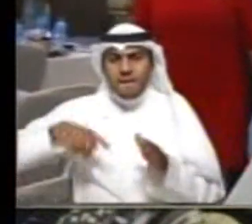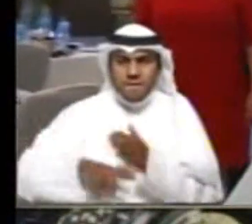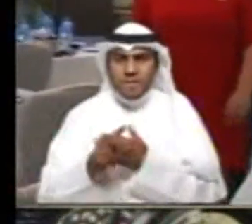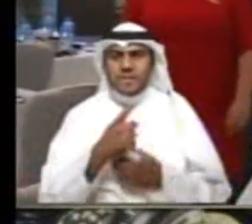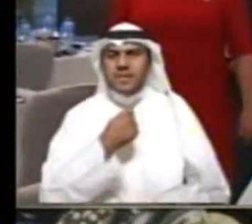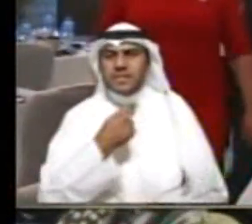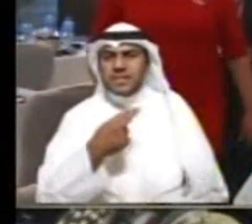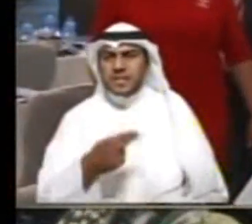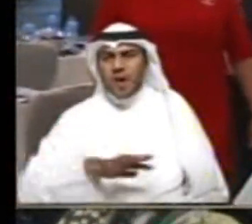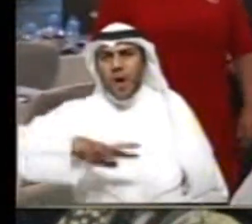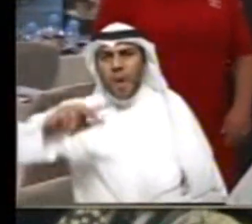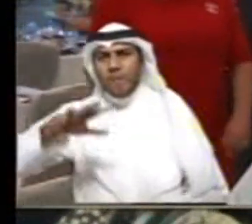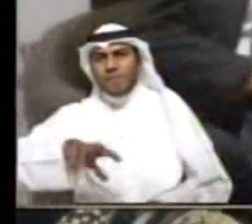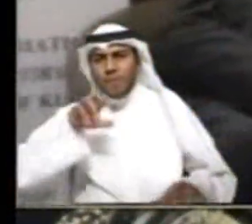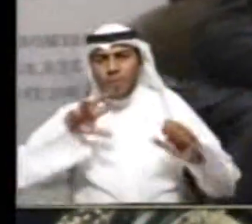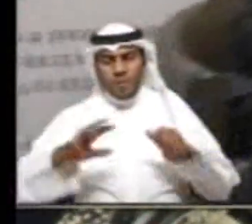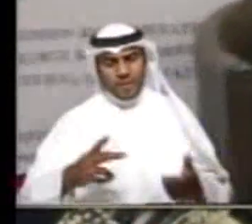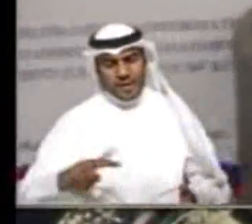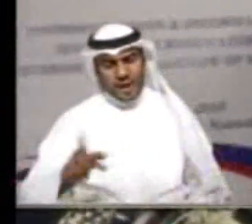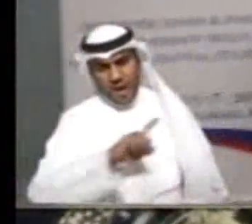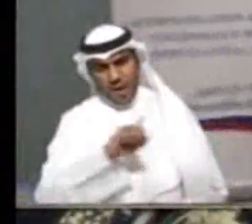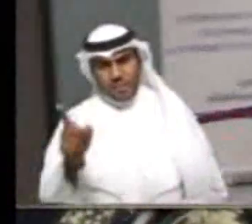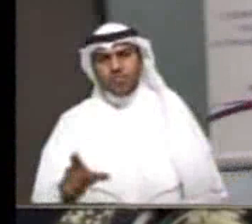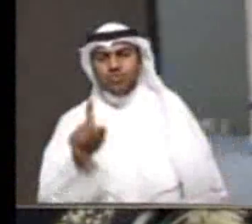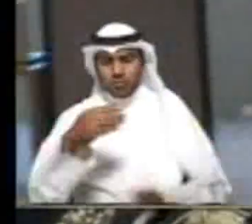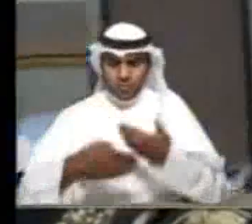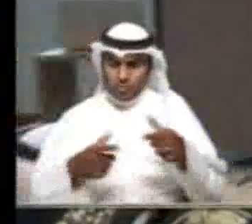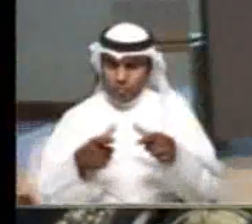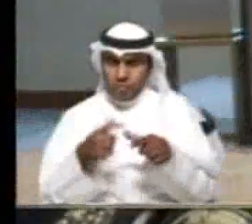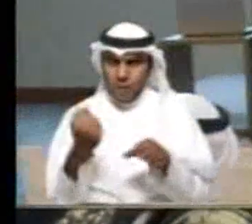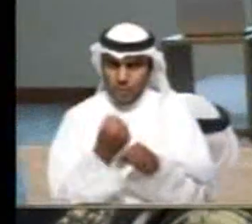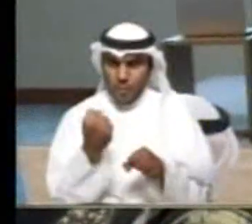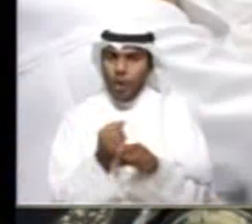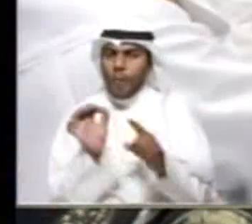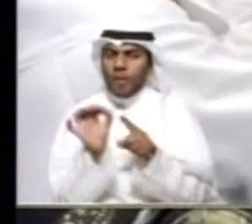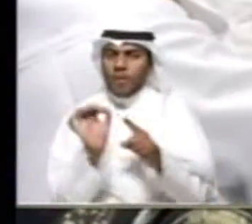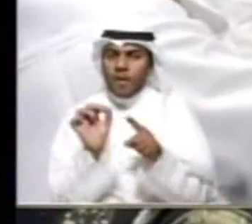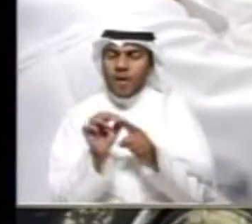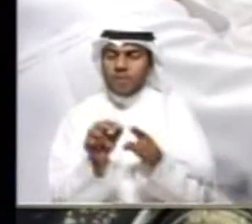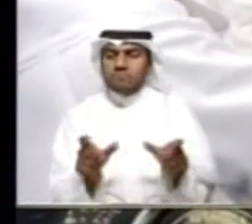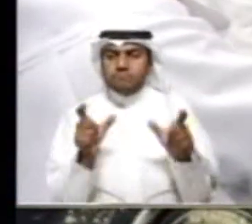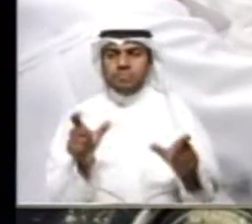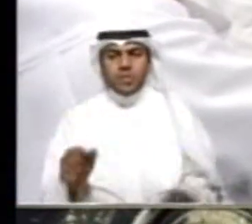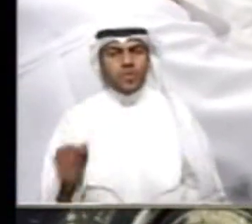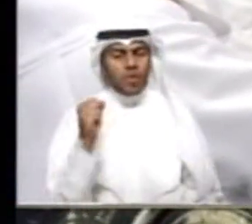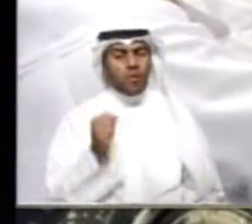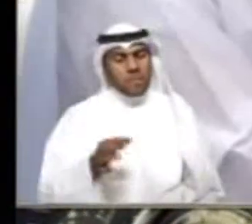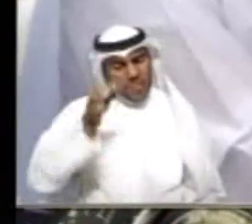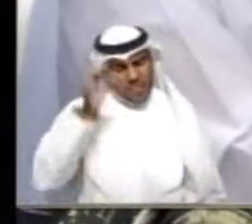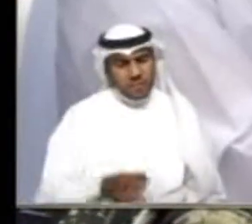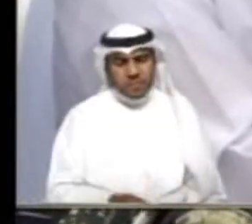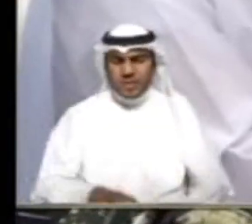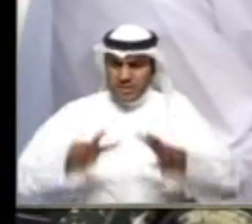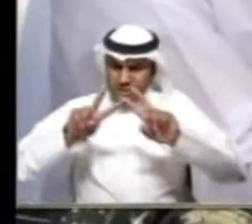الإلكترونية والهجمات الإلكترونية اللي قاعد تعرض لها. هذه الورشة الإقليمية تهدف إلى تبادل المعلومات لإيجاد نظام دقيق وفق